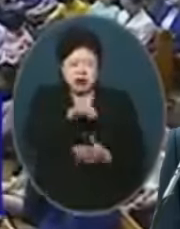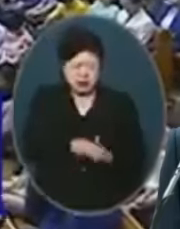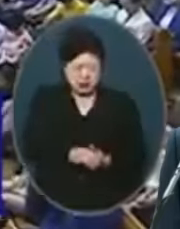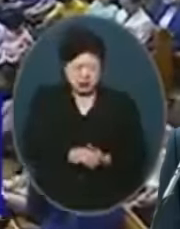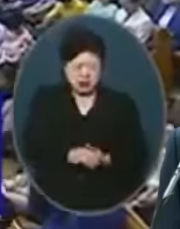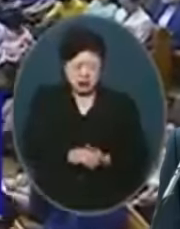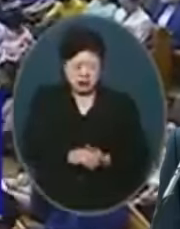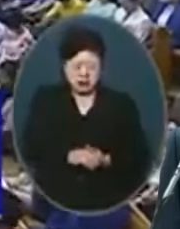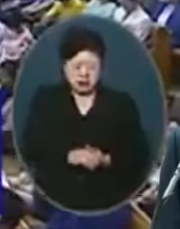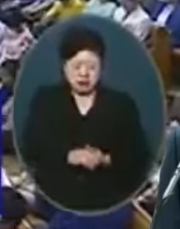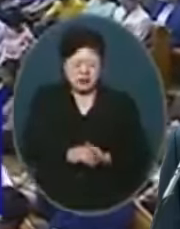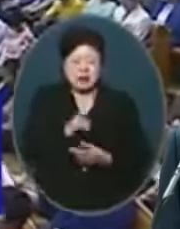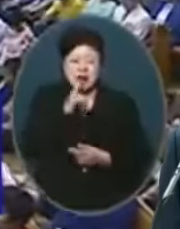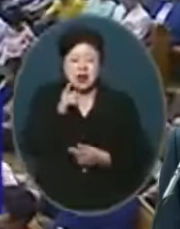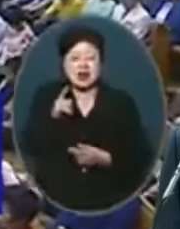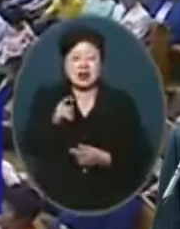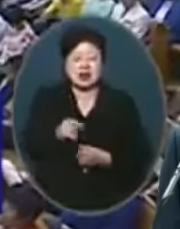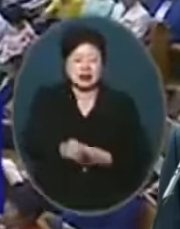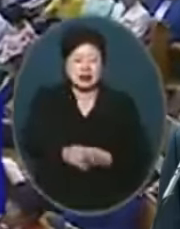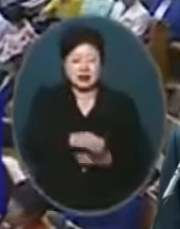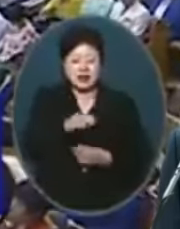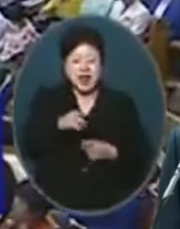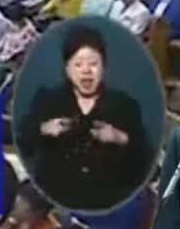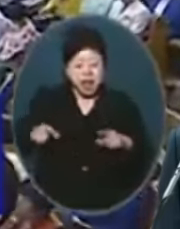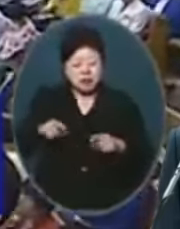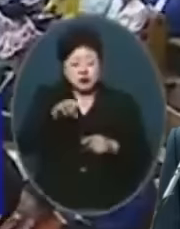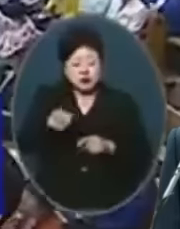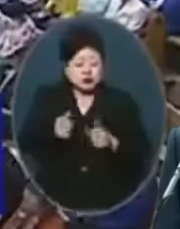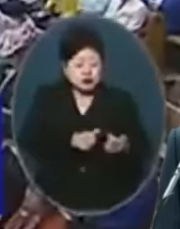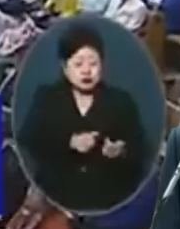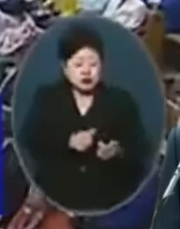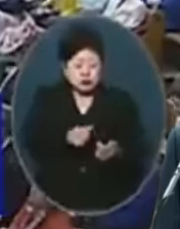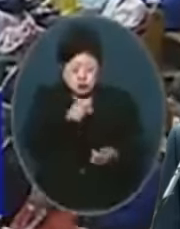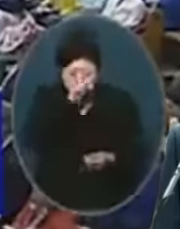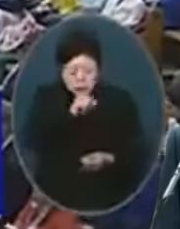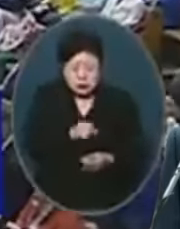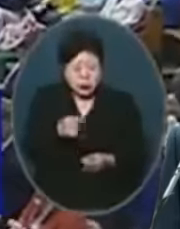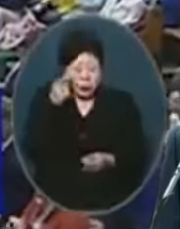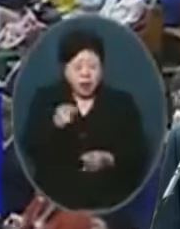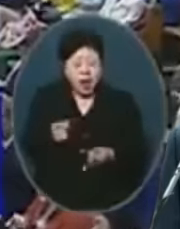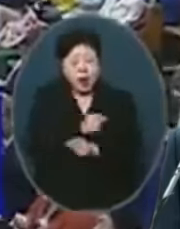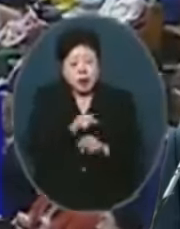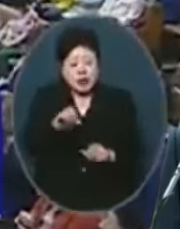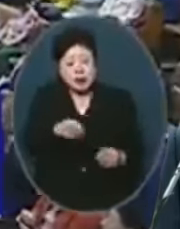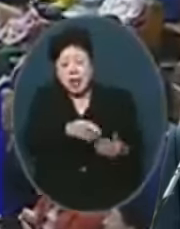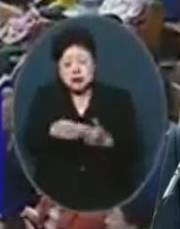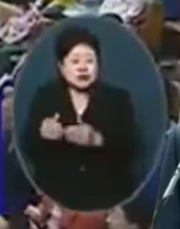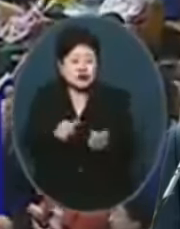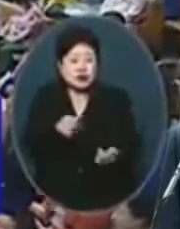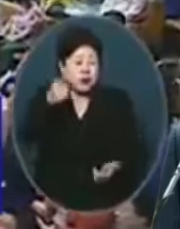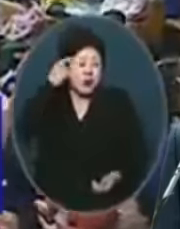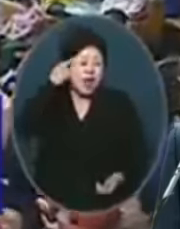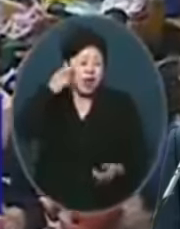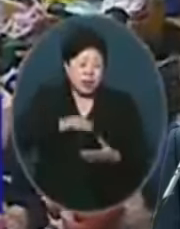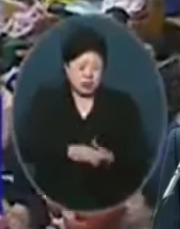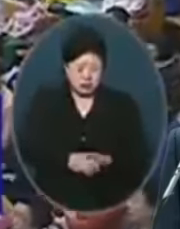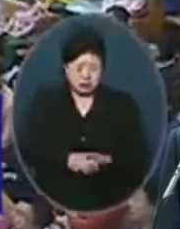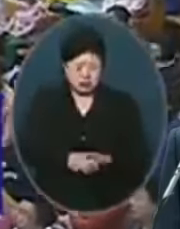온 회중이 그들에게 이르되 우리가 애굽 땅에서 죽었거니와 이 광야에서 죽었으면 좋았을